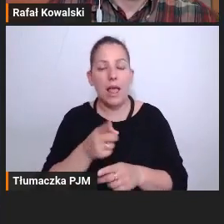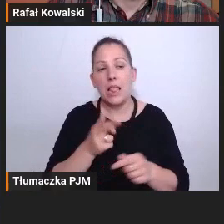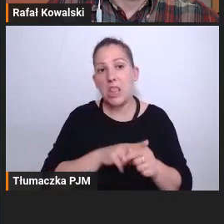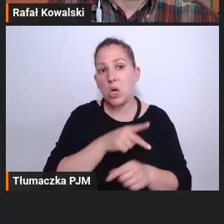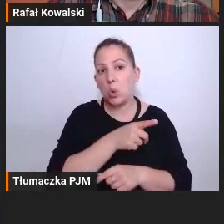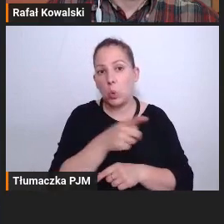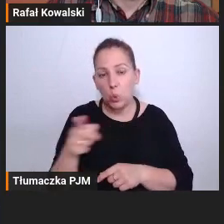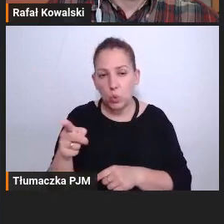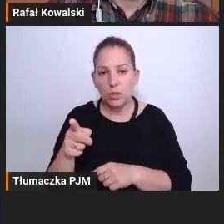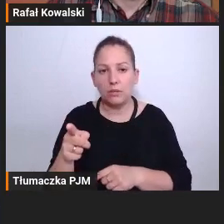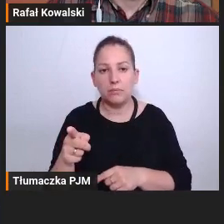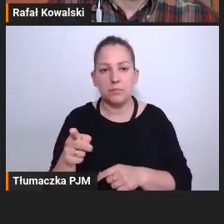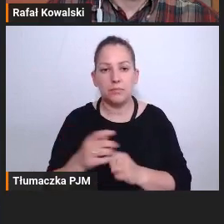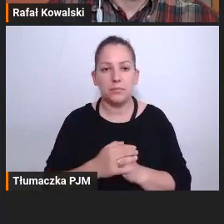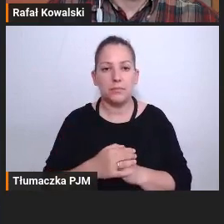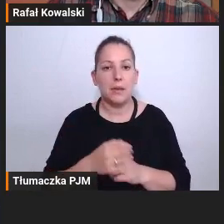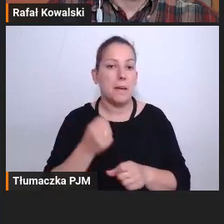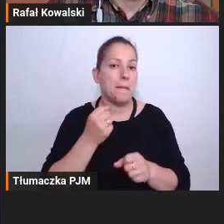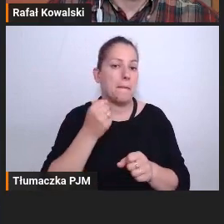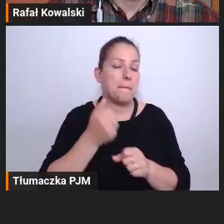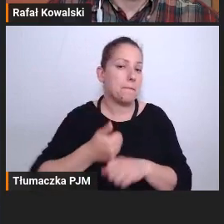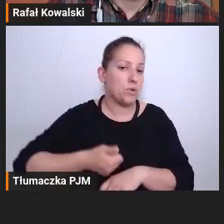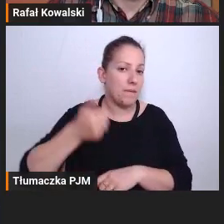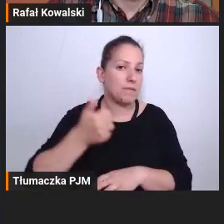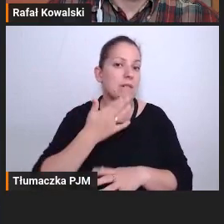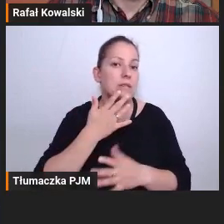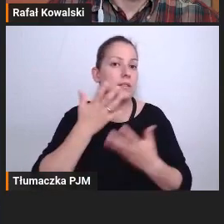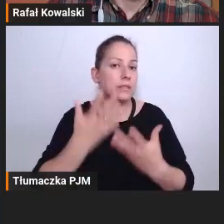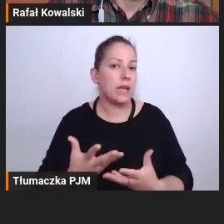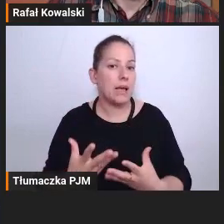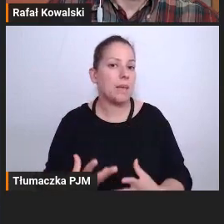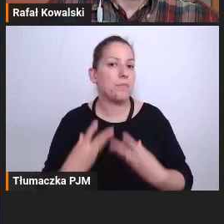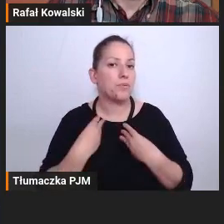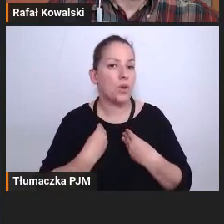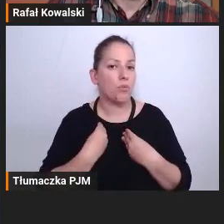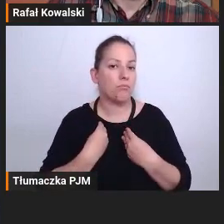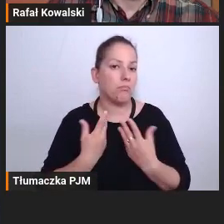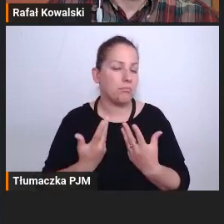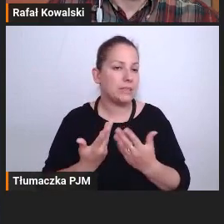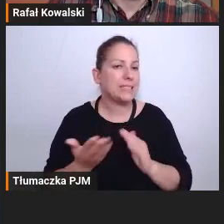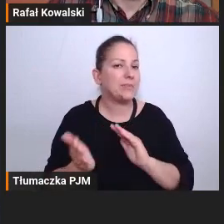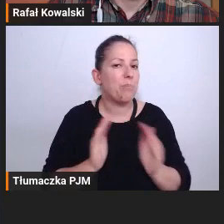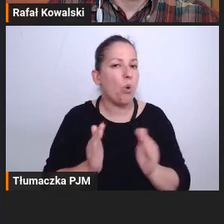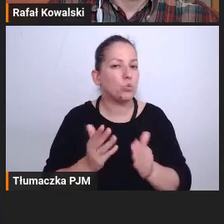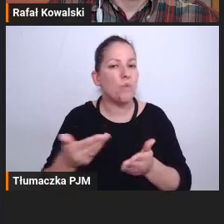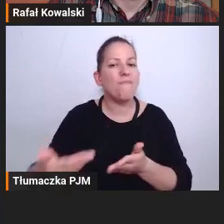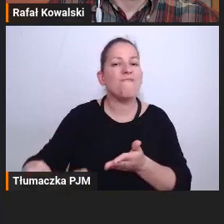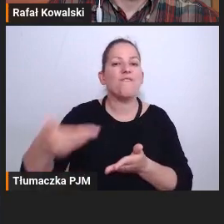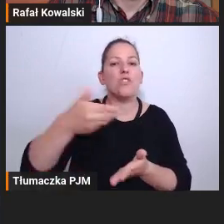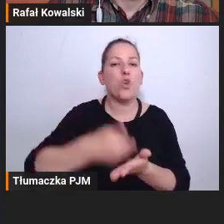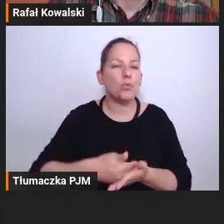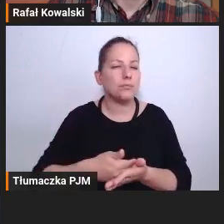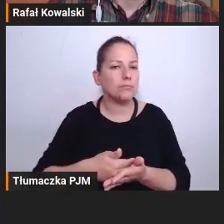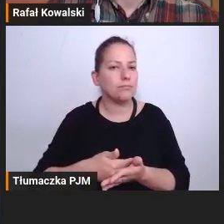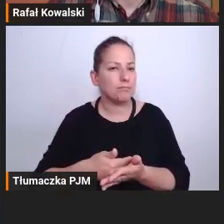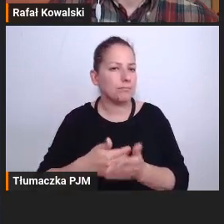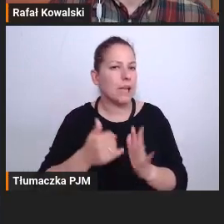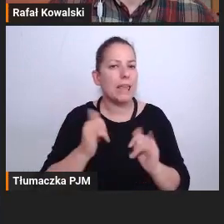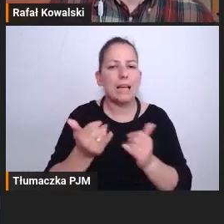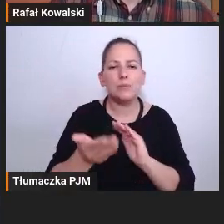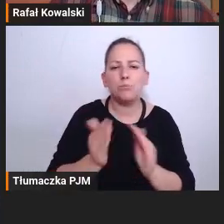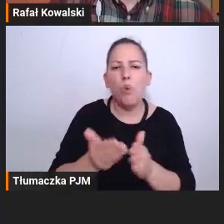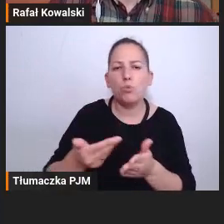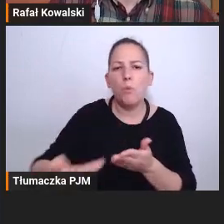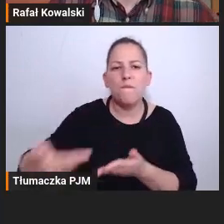z pracodawców będą chcieli przyjąć jakiś sposób tego wnioskowania, jakąś formę tego wnioskowania,